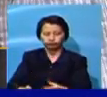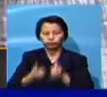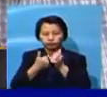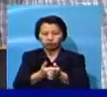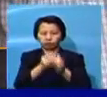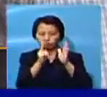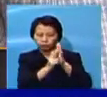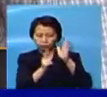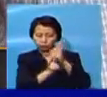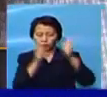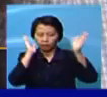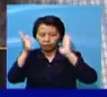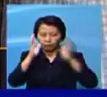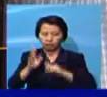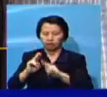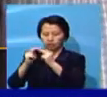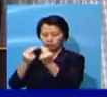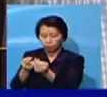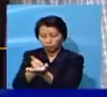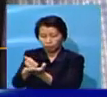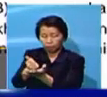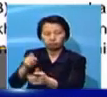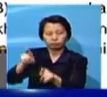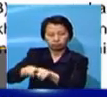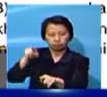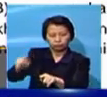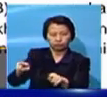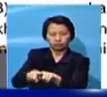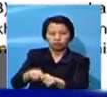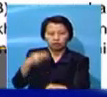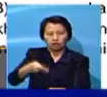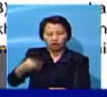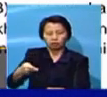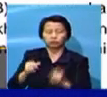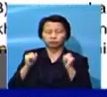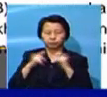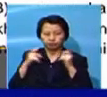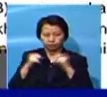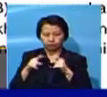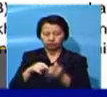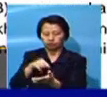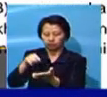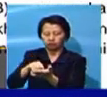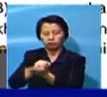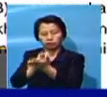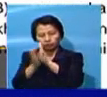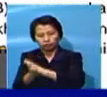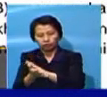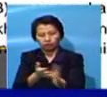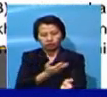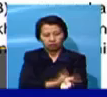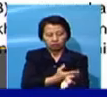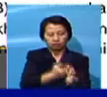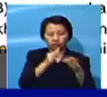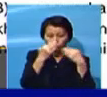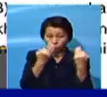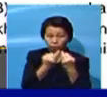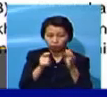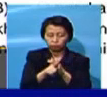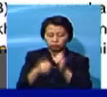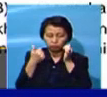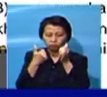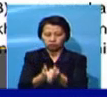undang-undang Malaysia unit amanah dikategorikan sebagai harta persendirian dan ini menyebabkan pewarisan unit amanah